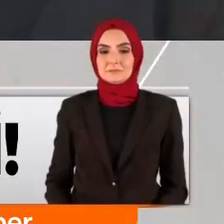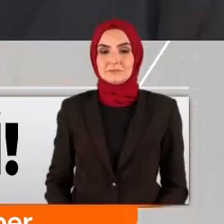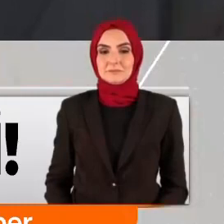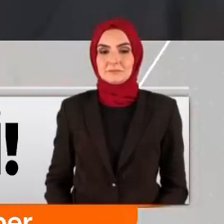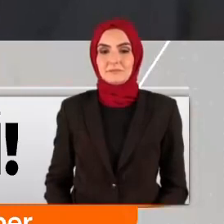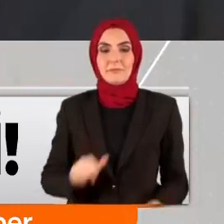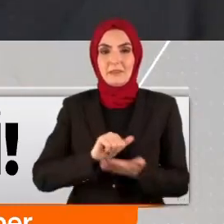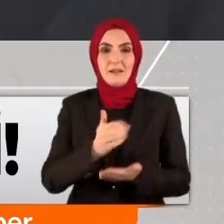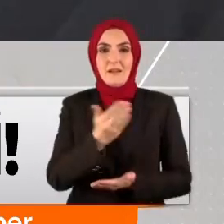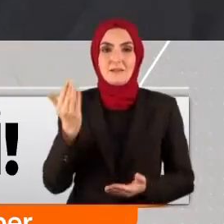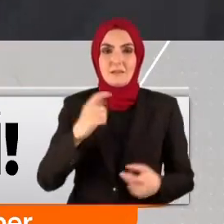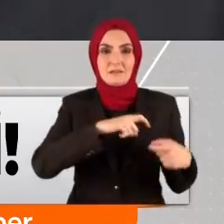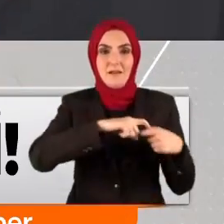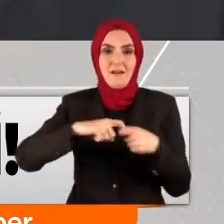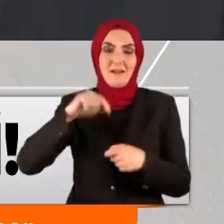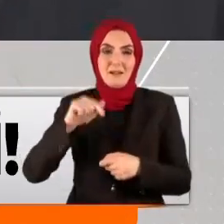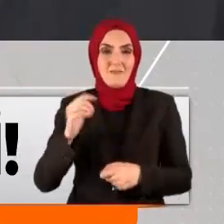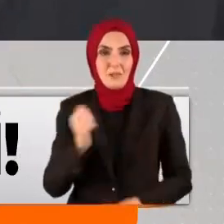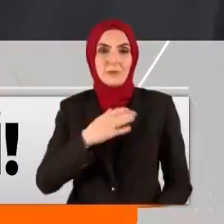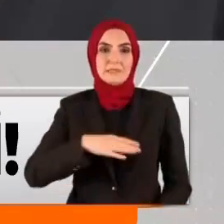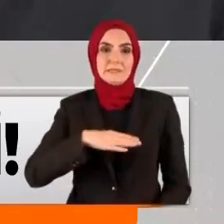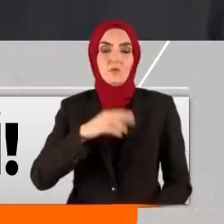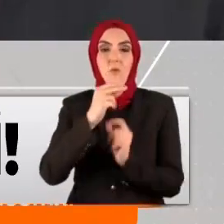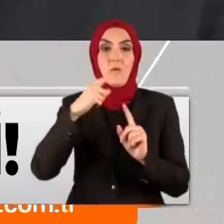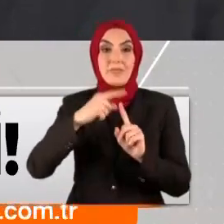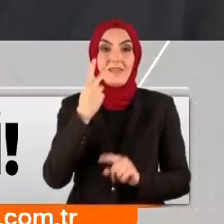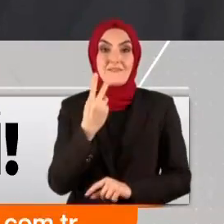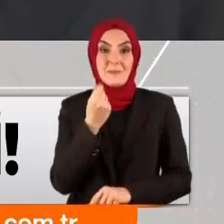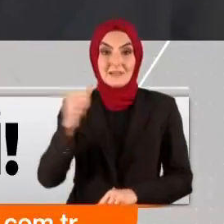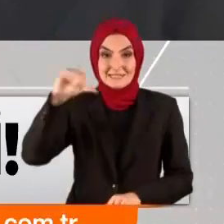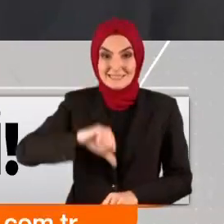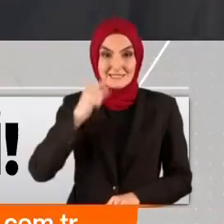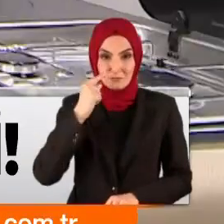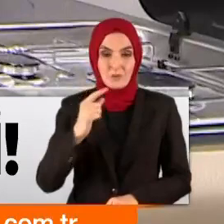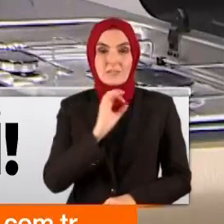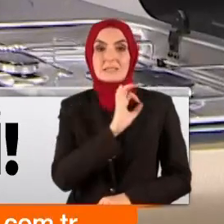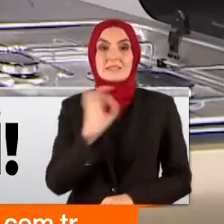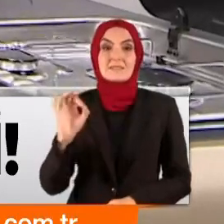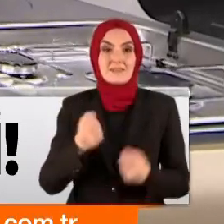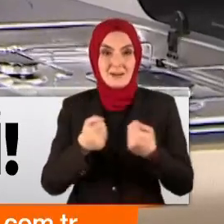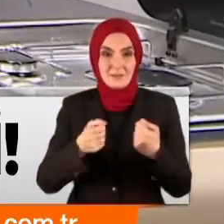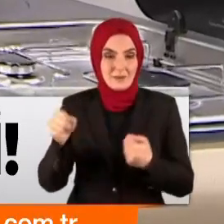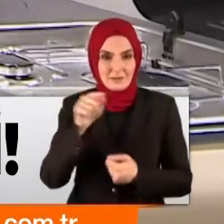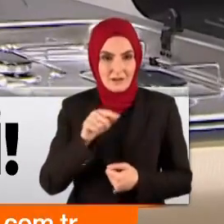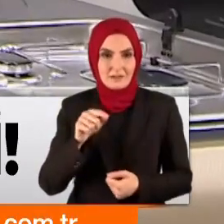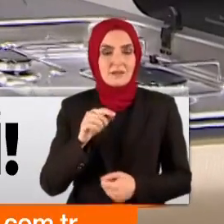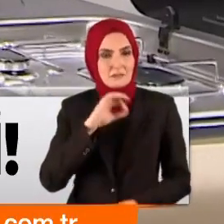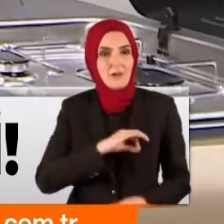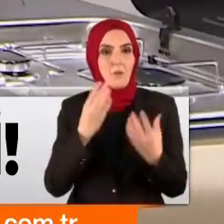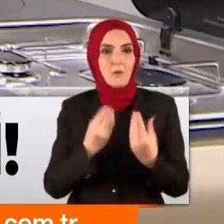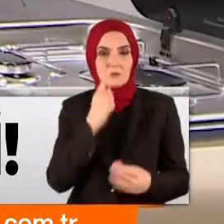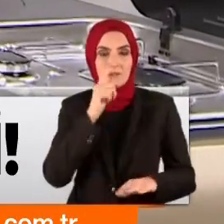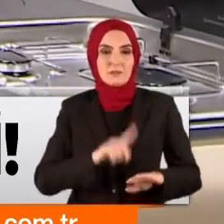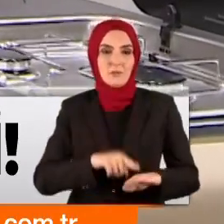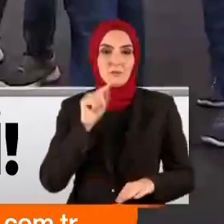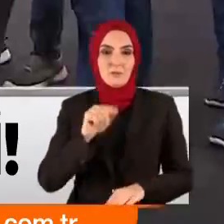Herkes karavan sahibi olmak istiyor. Bu ÖTV indirimi de sıfır araçlarda, sıfır karavanlarda faydalı olacağına inanıyorum. Korona salgınıyla birlikte tatilcilerin